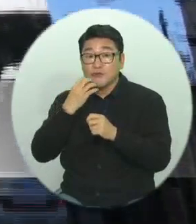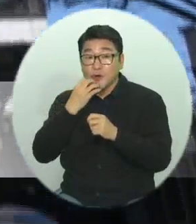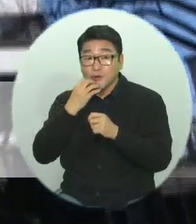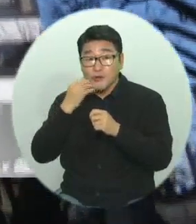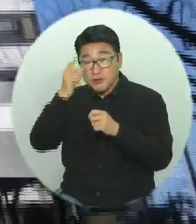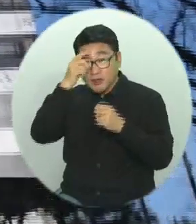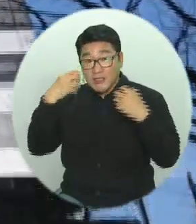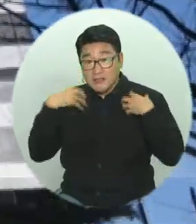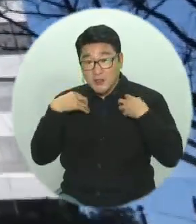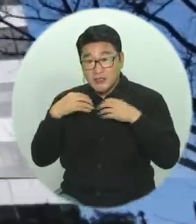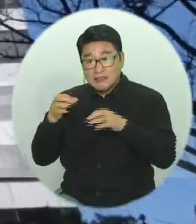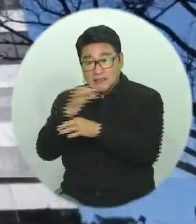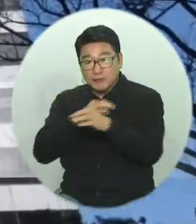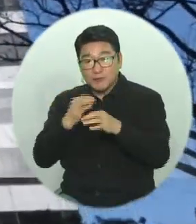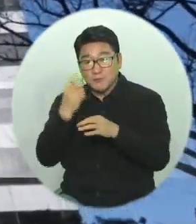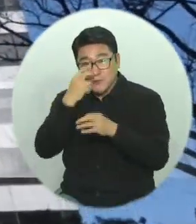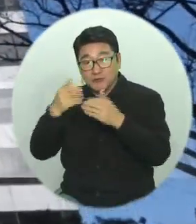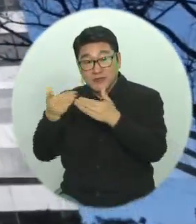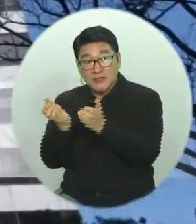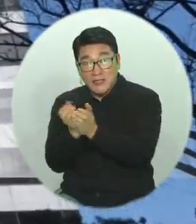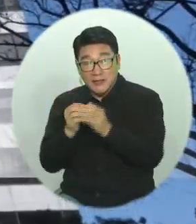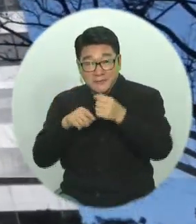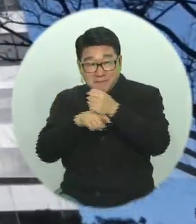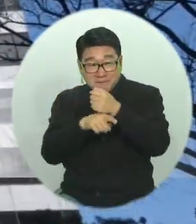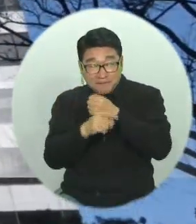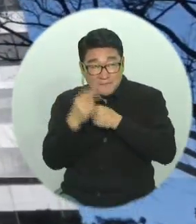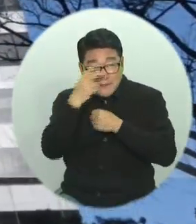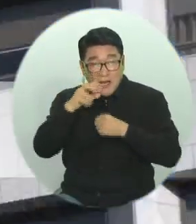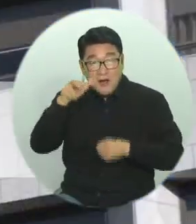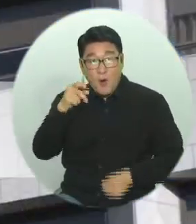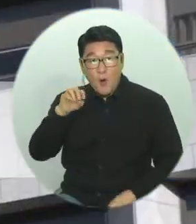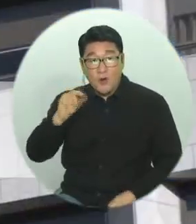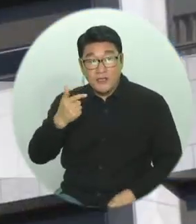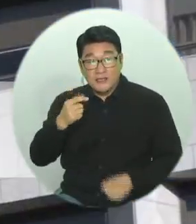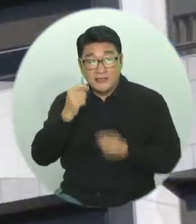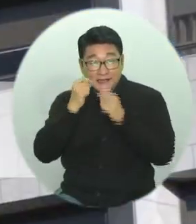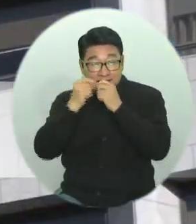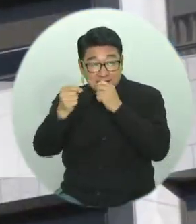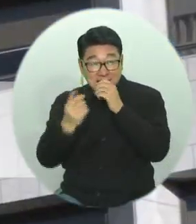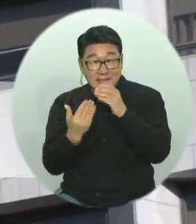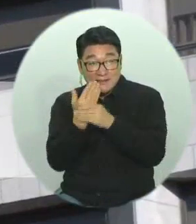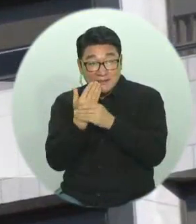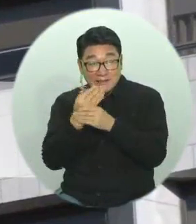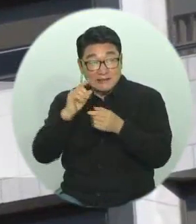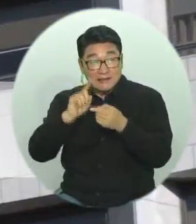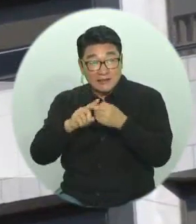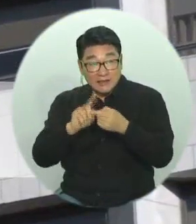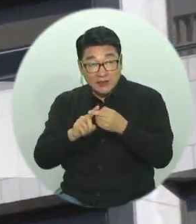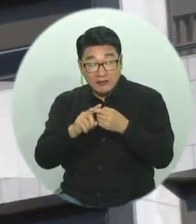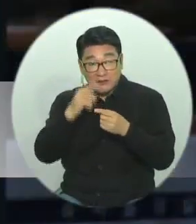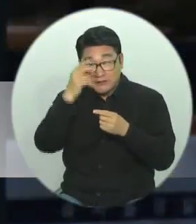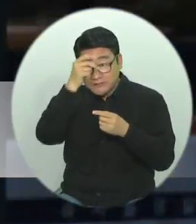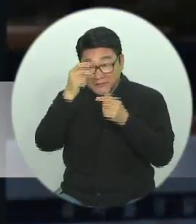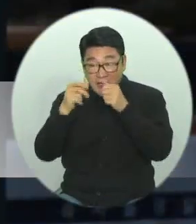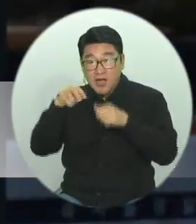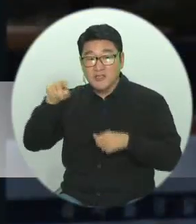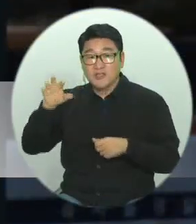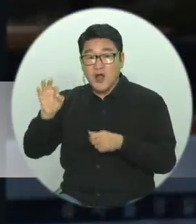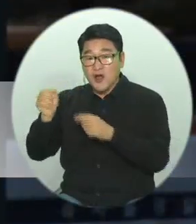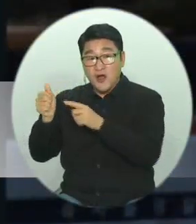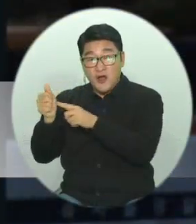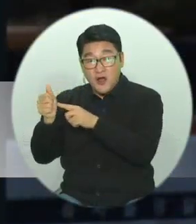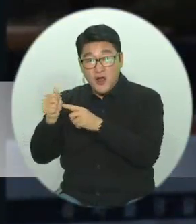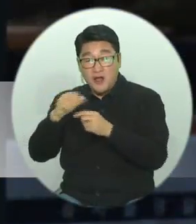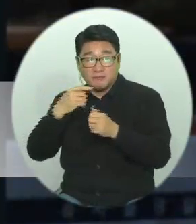경찰청 금융 범죄 수사대가 수사 중이던 코인 사기 사건 처리와 관련해 검경 브로커인 성무 씨로부터